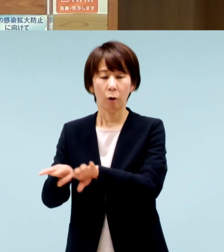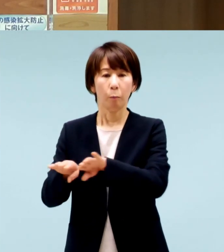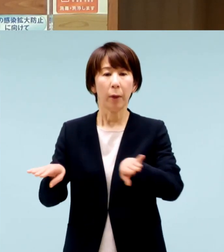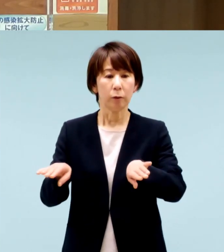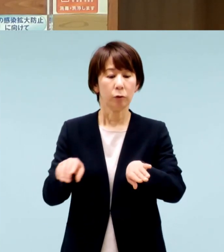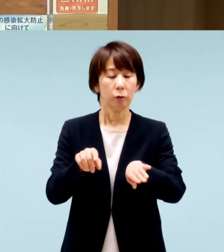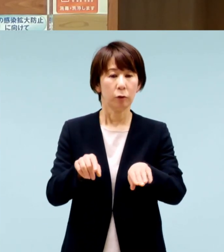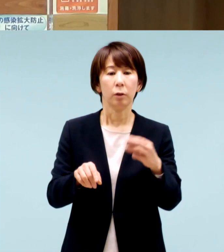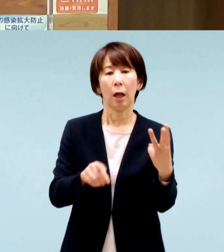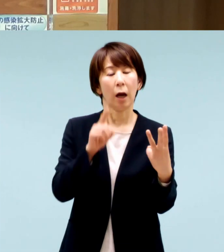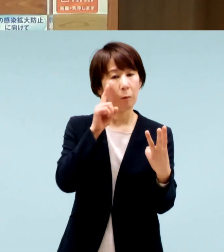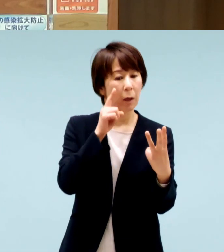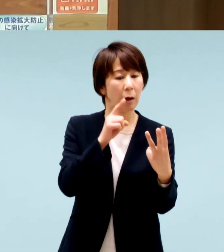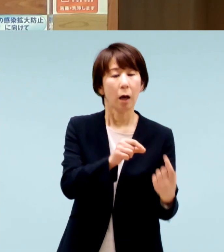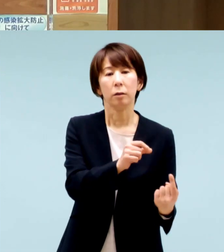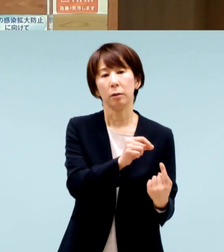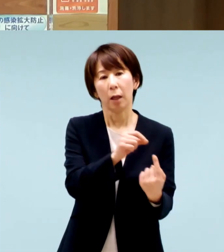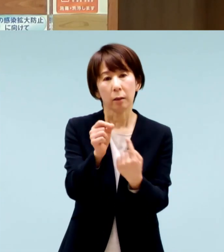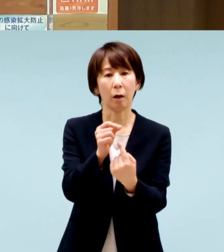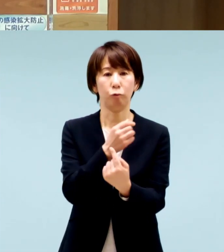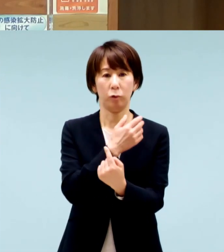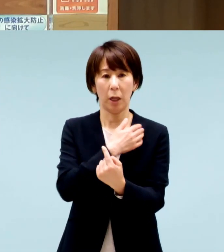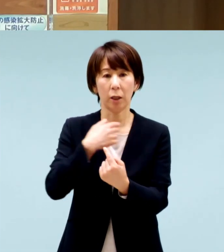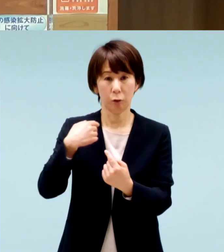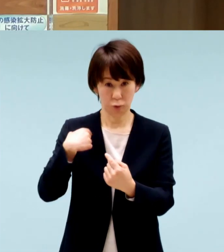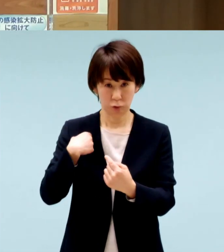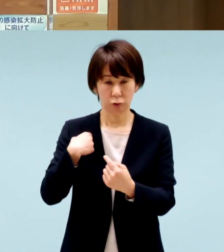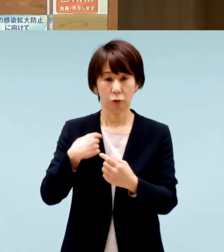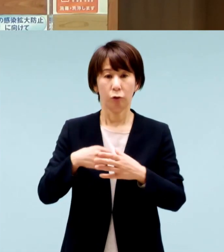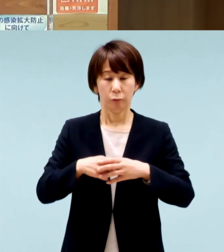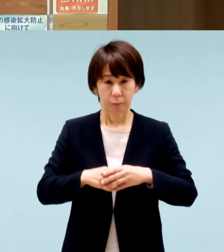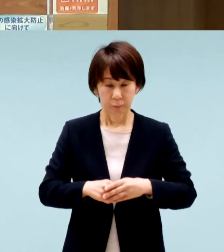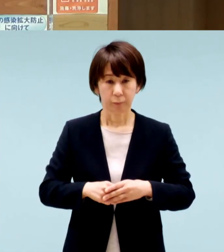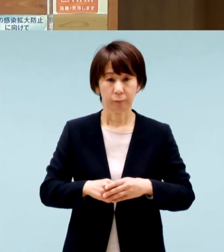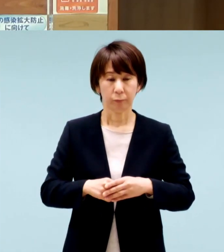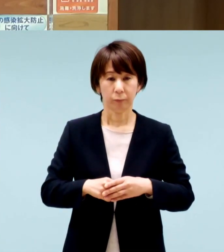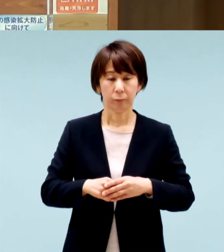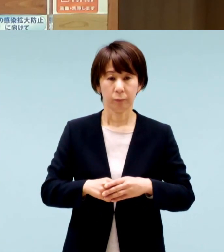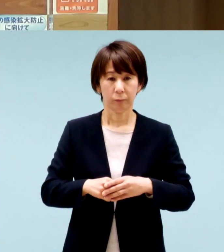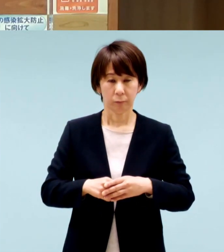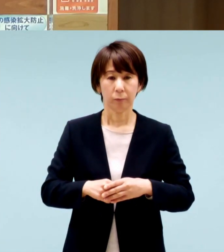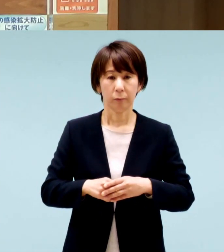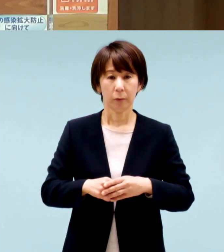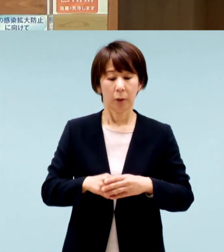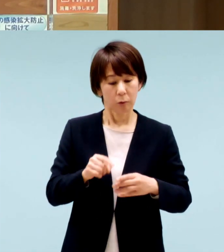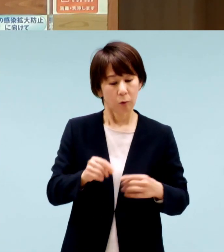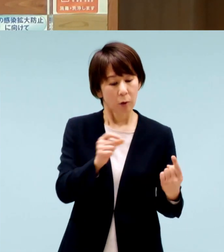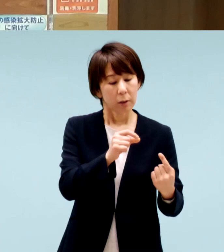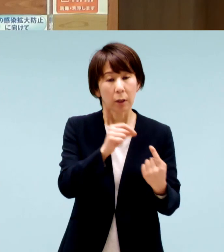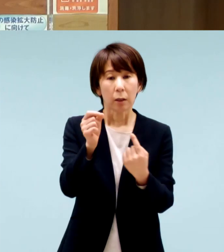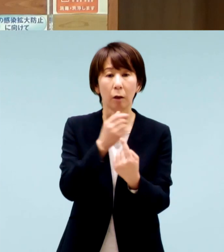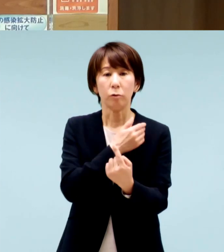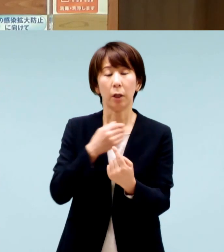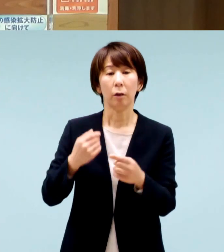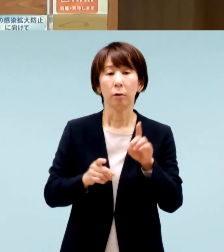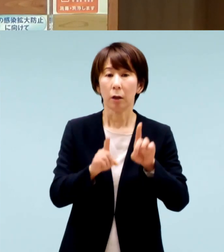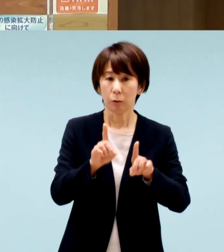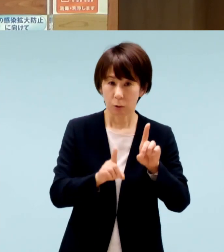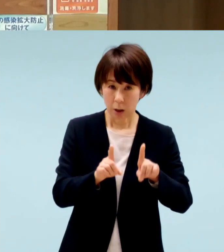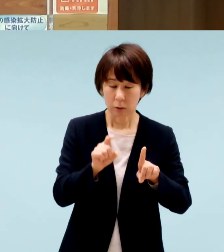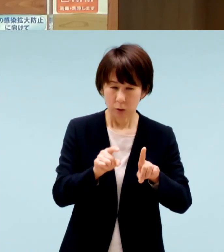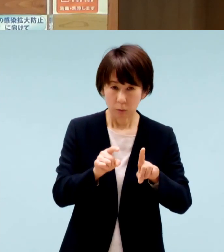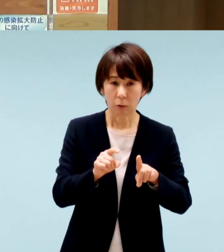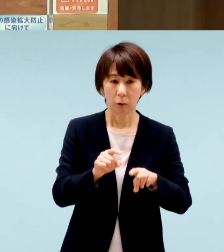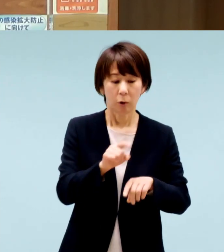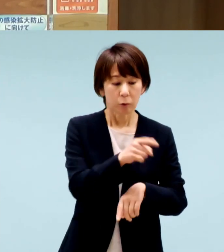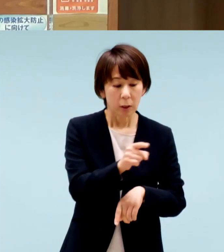味では選択できるというか、まあ、選択できるかどうかについても、まあ、今各市町村において、まあ、